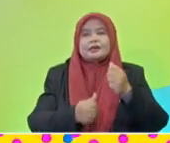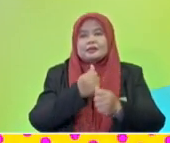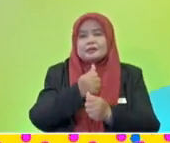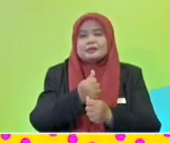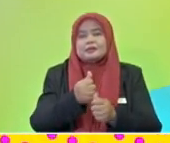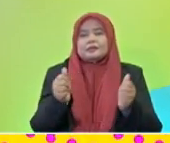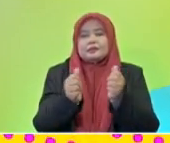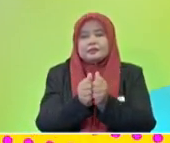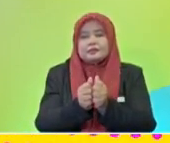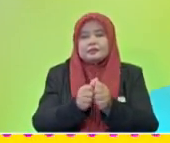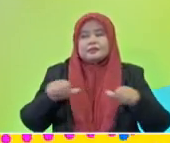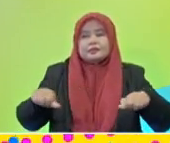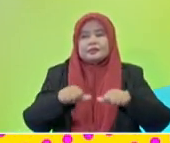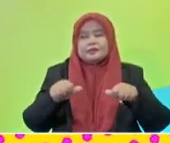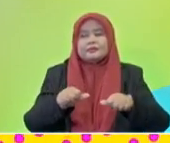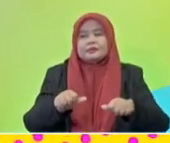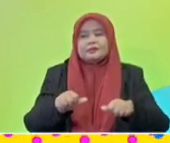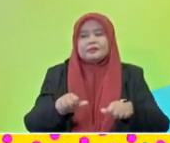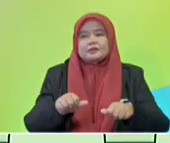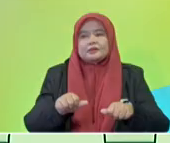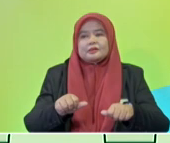alam dengan aktiviti yang